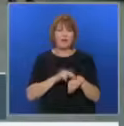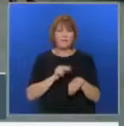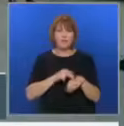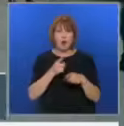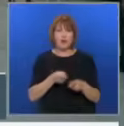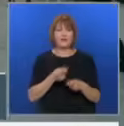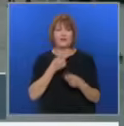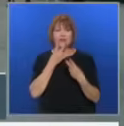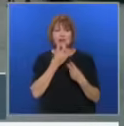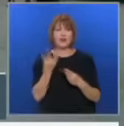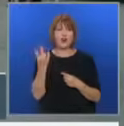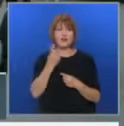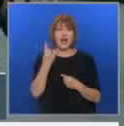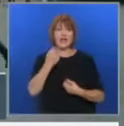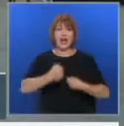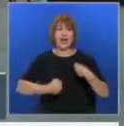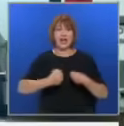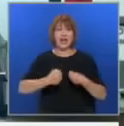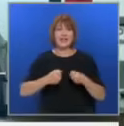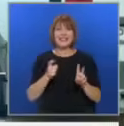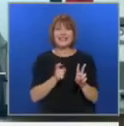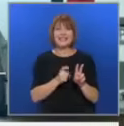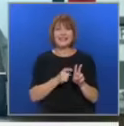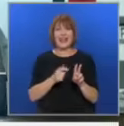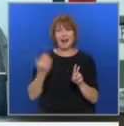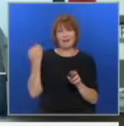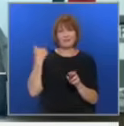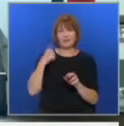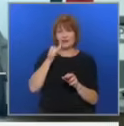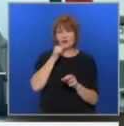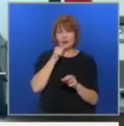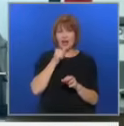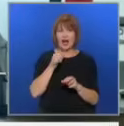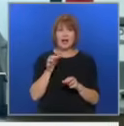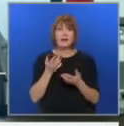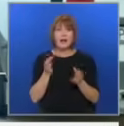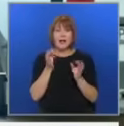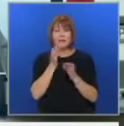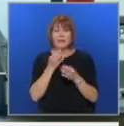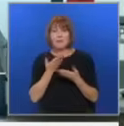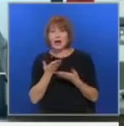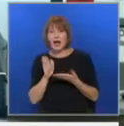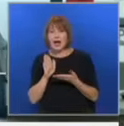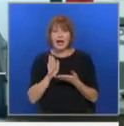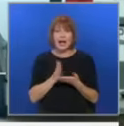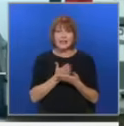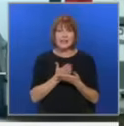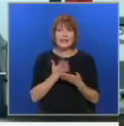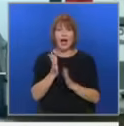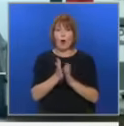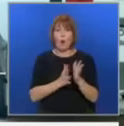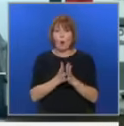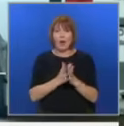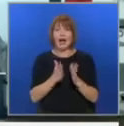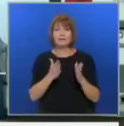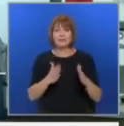изплатиха, виждате, втора цистерна за зареждане на пожарните. Понякога няма разлика между гората и имота. Гората на практика е влязла в имота и пожарът